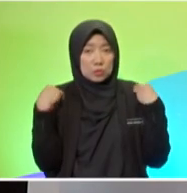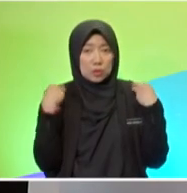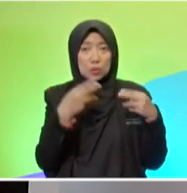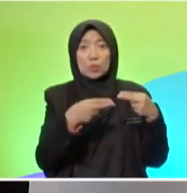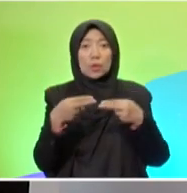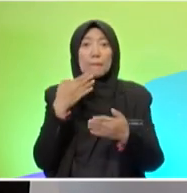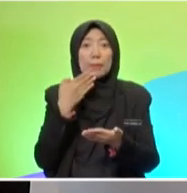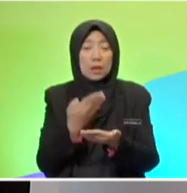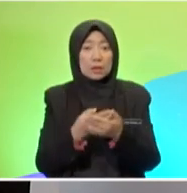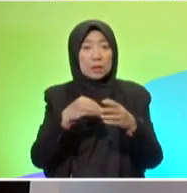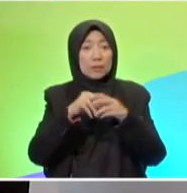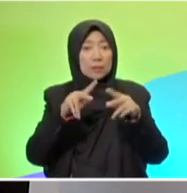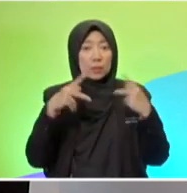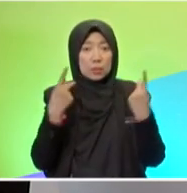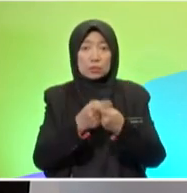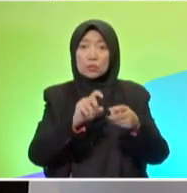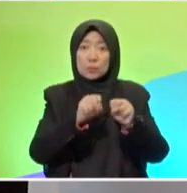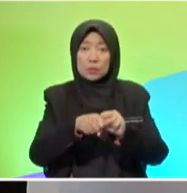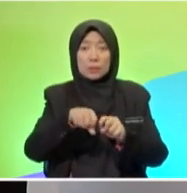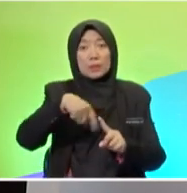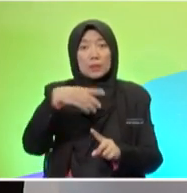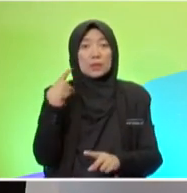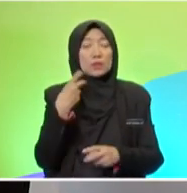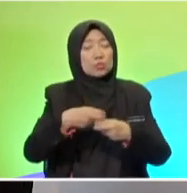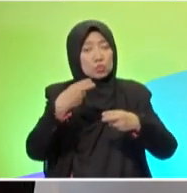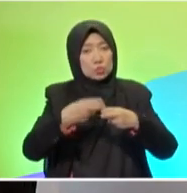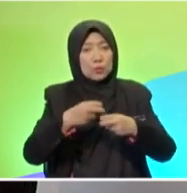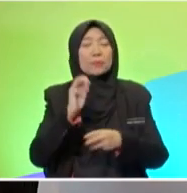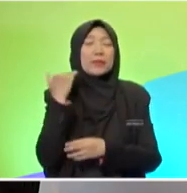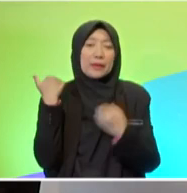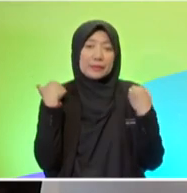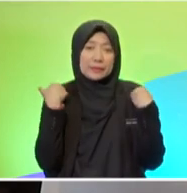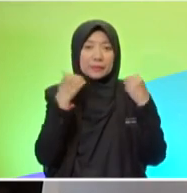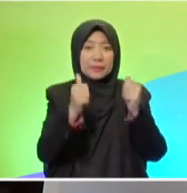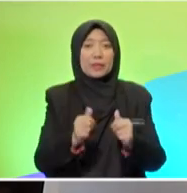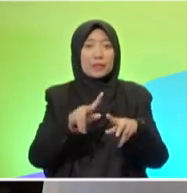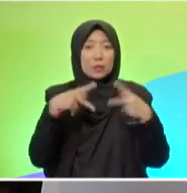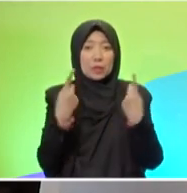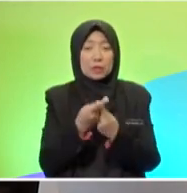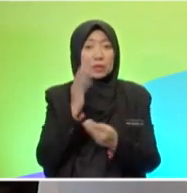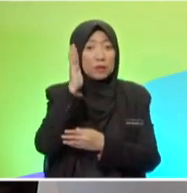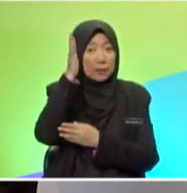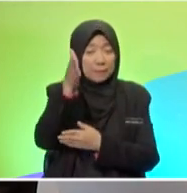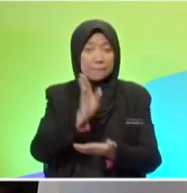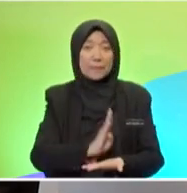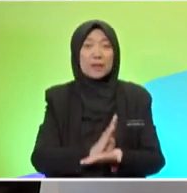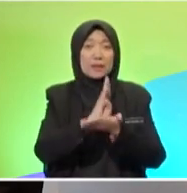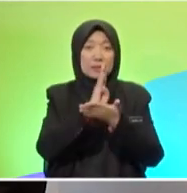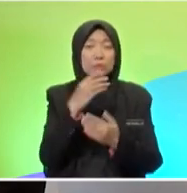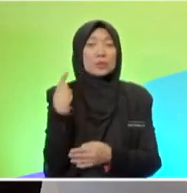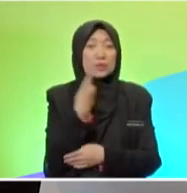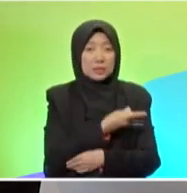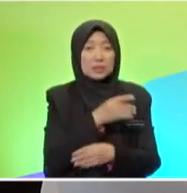dengan ahli keluarga supaya bilik kita susah balik lagi hanya akan bantu kita Mira jadi ini adalah contoh-contoh tindakan yang